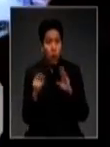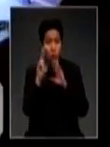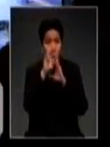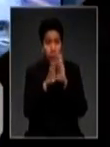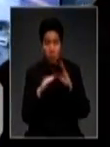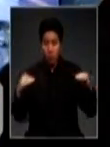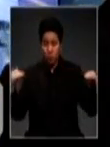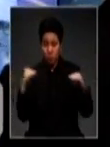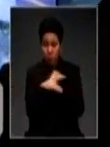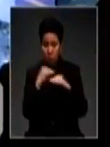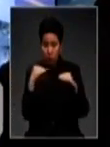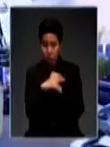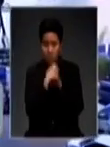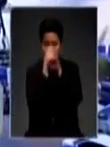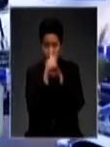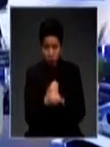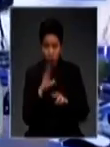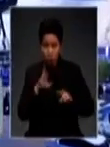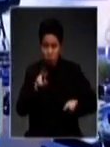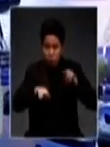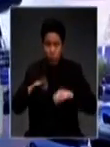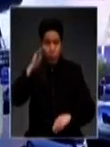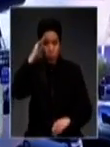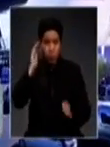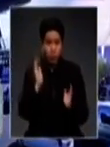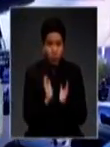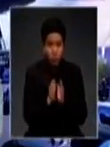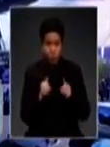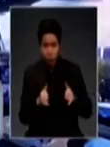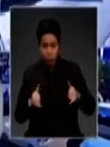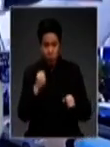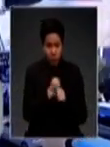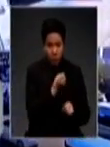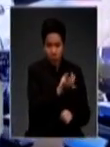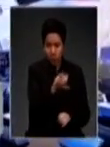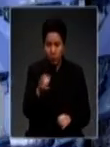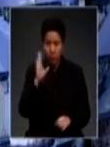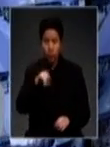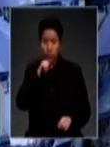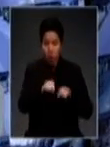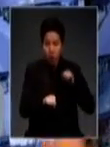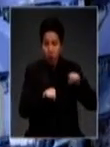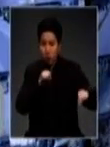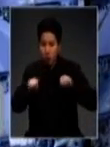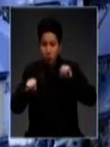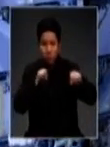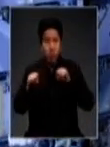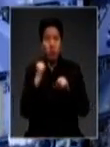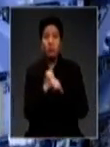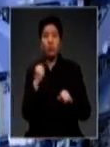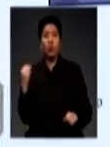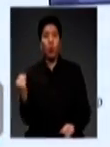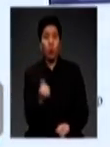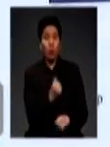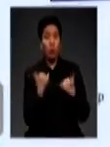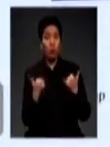ราจรในระบบการรักษาความปลอดภัยของตำรวจนะครับตอนนี้จะต้องทำอะไรที่ไหนการสั่งการก็จะรวดเร็วมากนะครับเดี๋ย